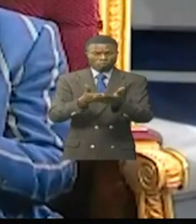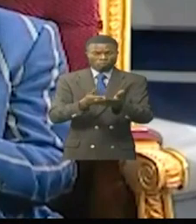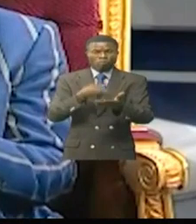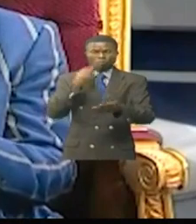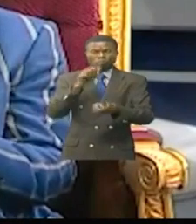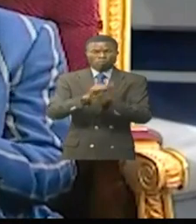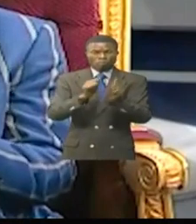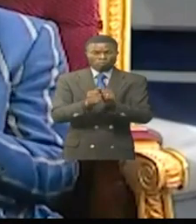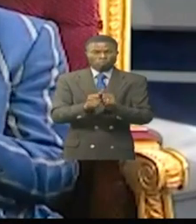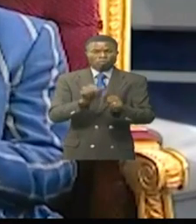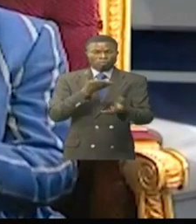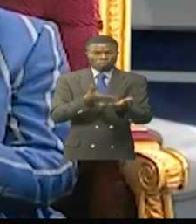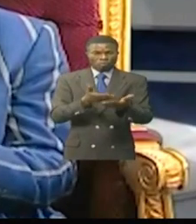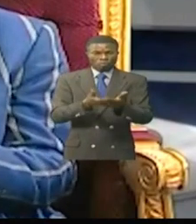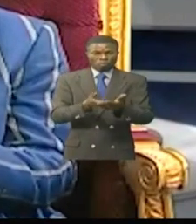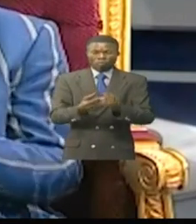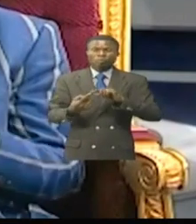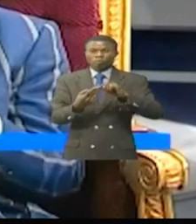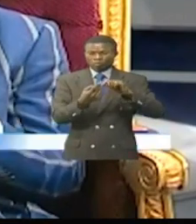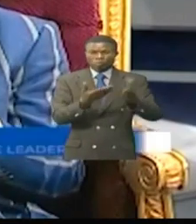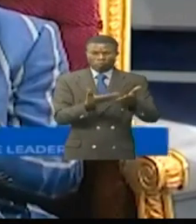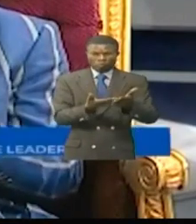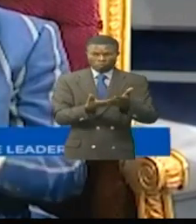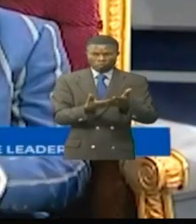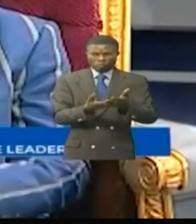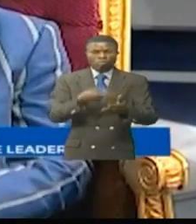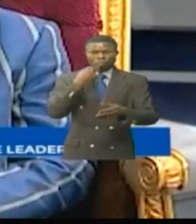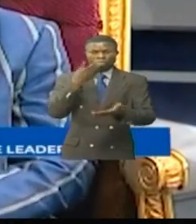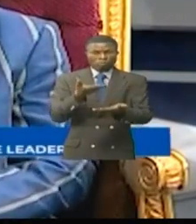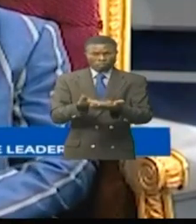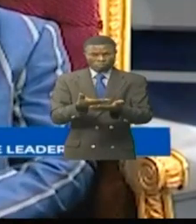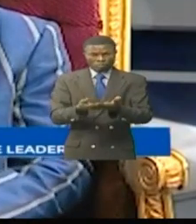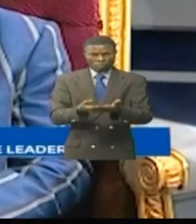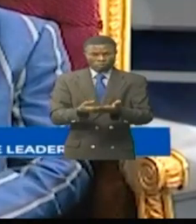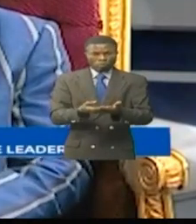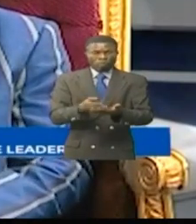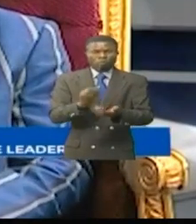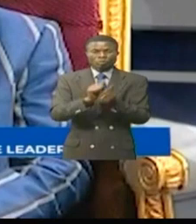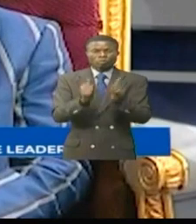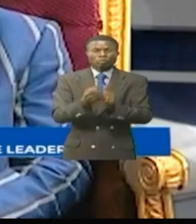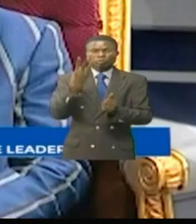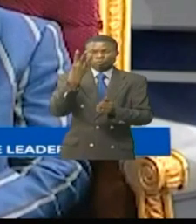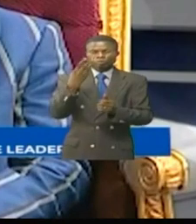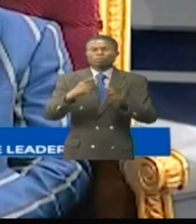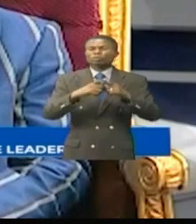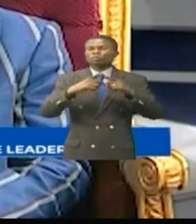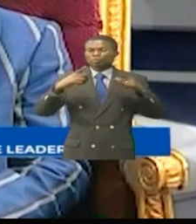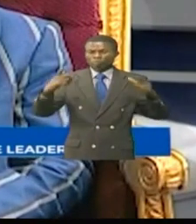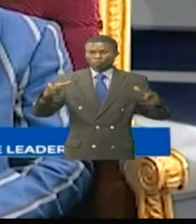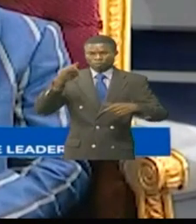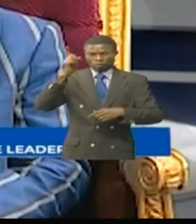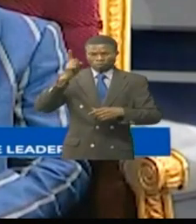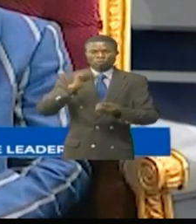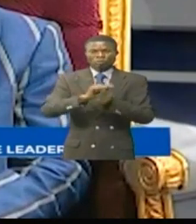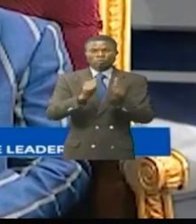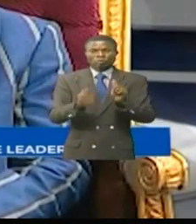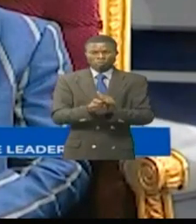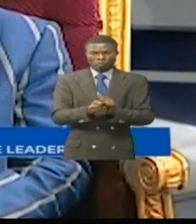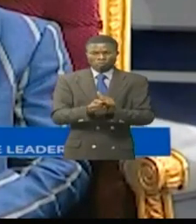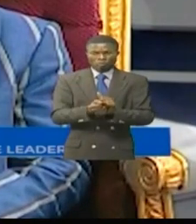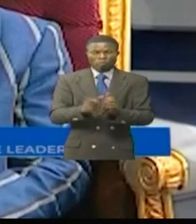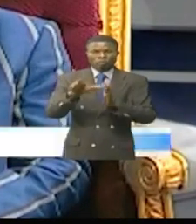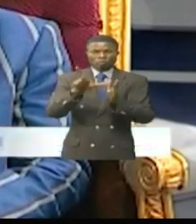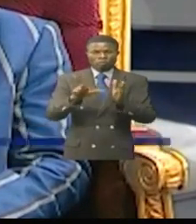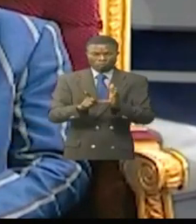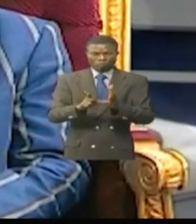de certaines questions particulières. On va traiter trois grandes questions. La première, c'est la loi